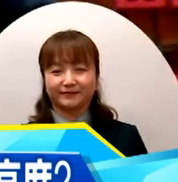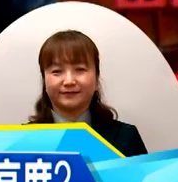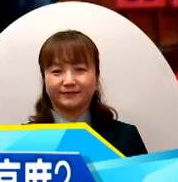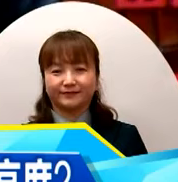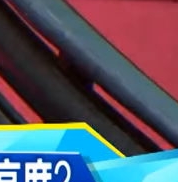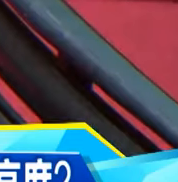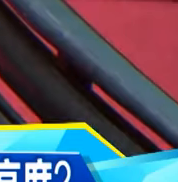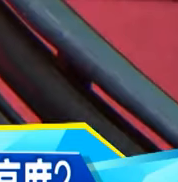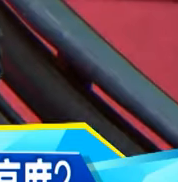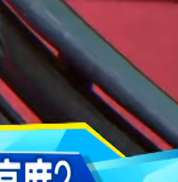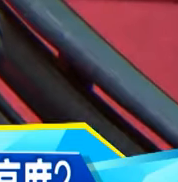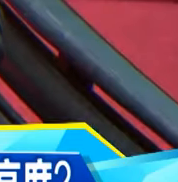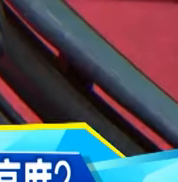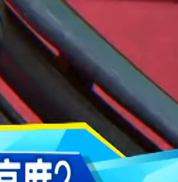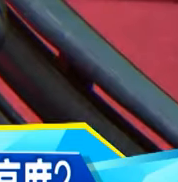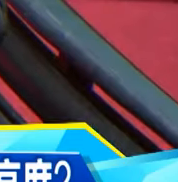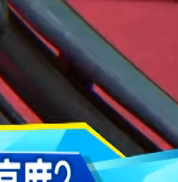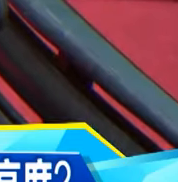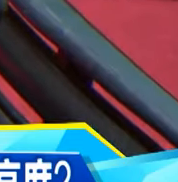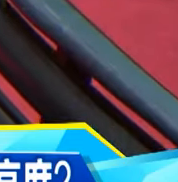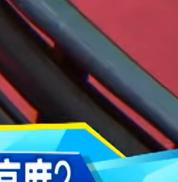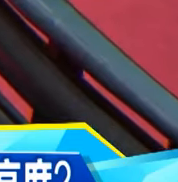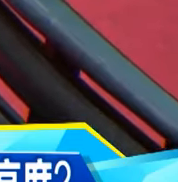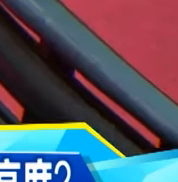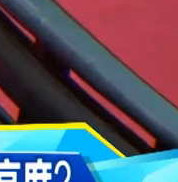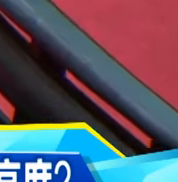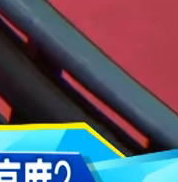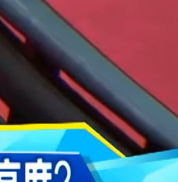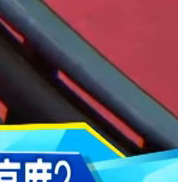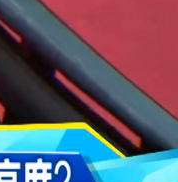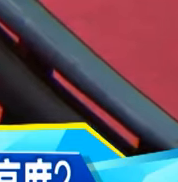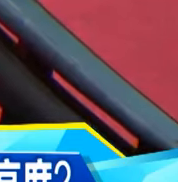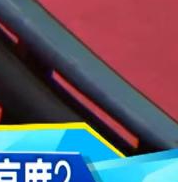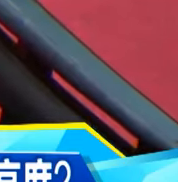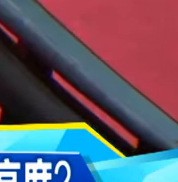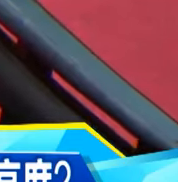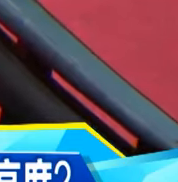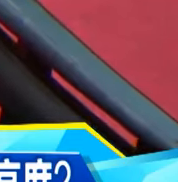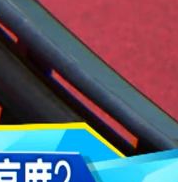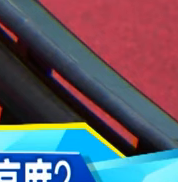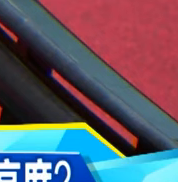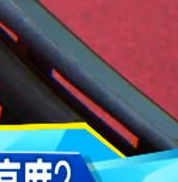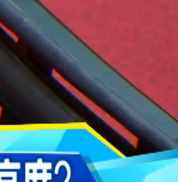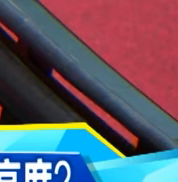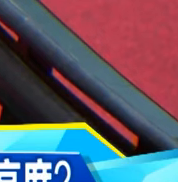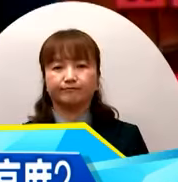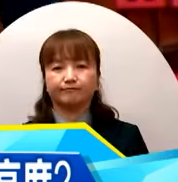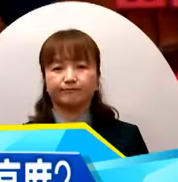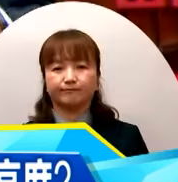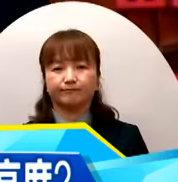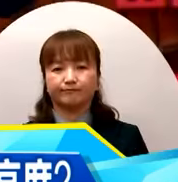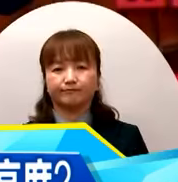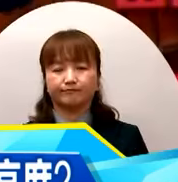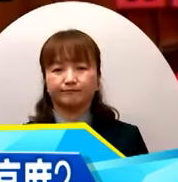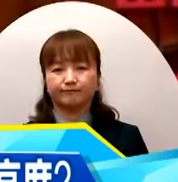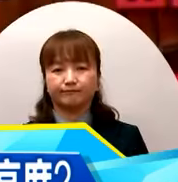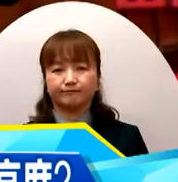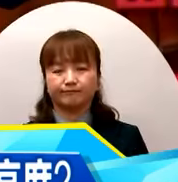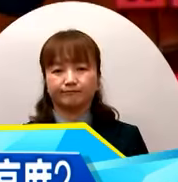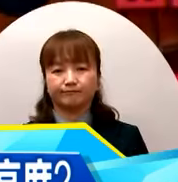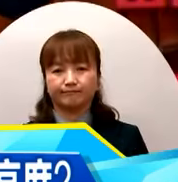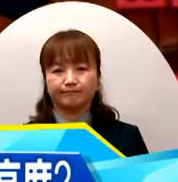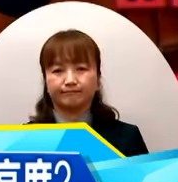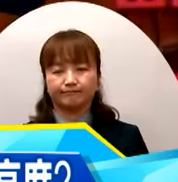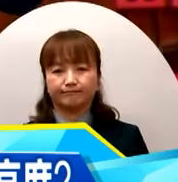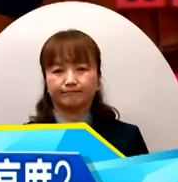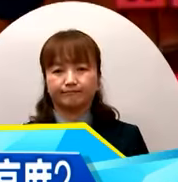是韩国瑜送。 对，哦，是韩院长，因为我已经跟大家讲了嘛，在这个大院里面，助理不能进到议场里面啊，他助理不在现场，但议事人员